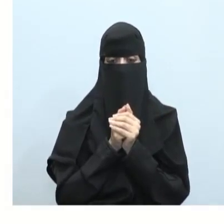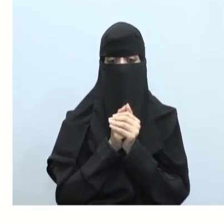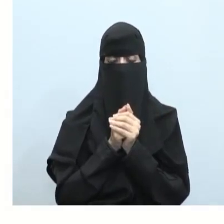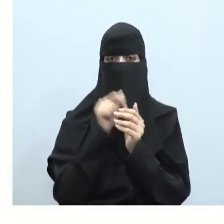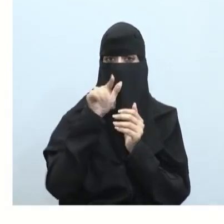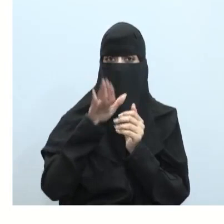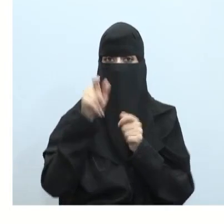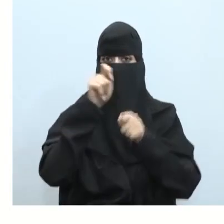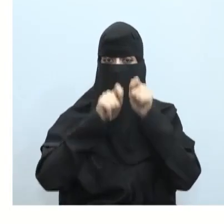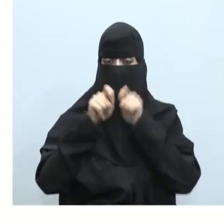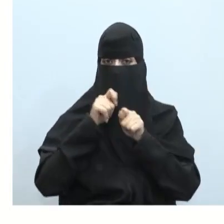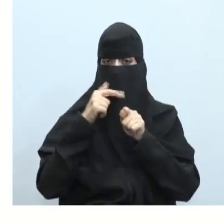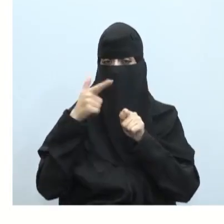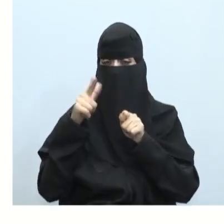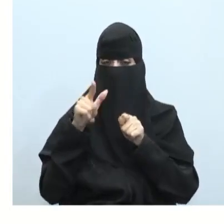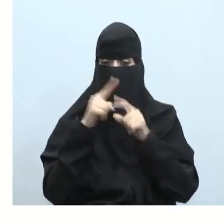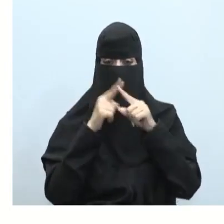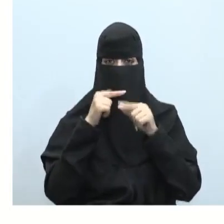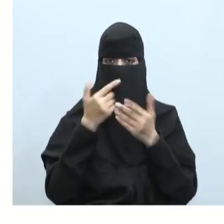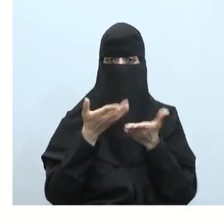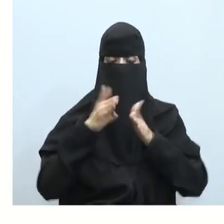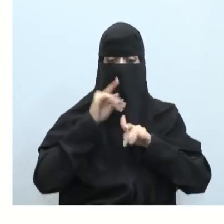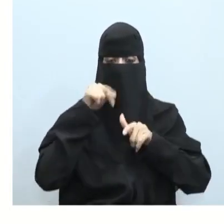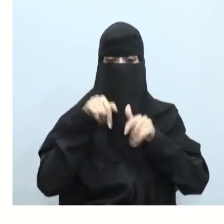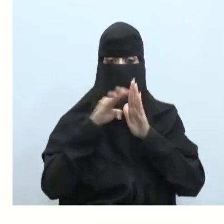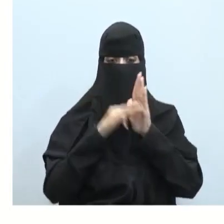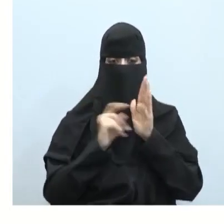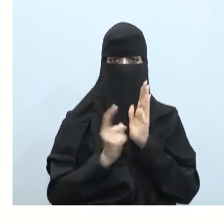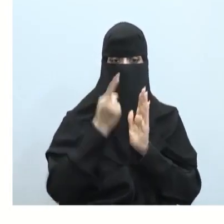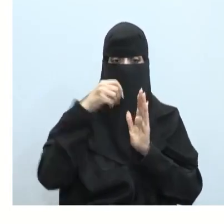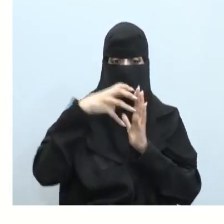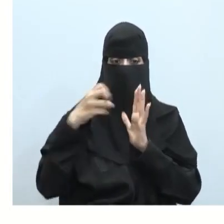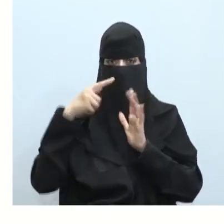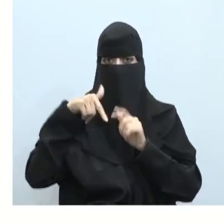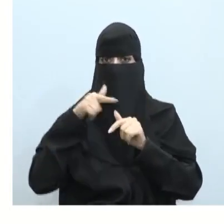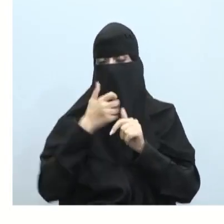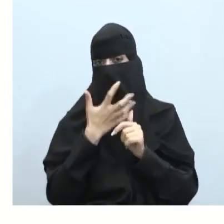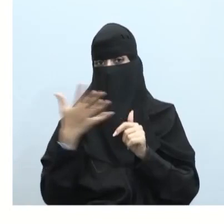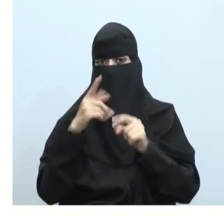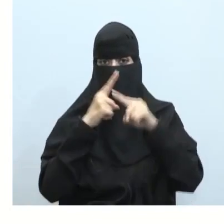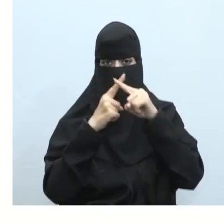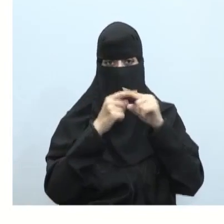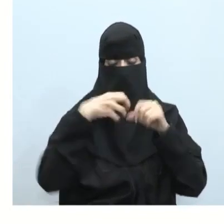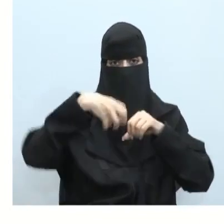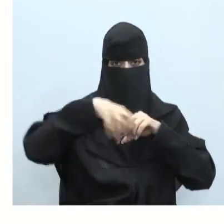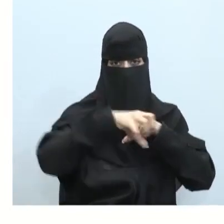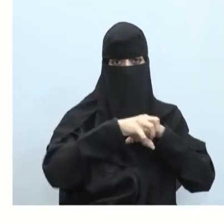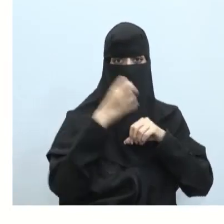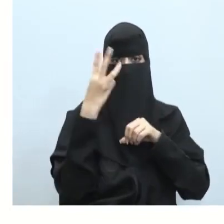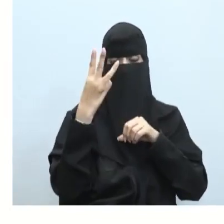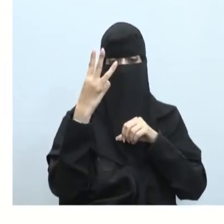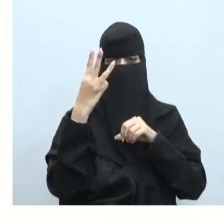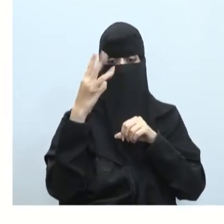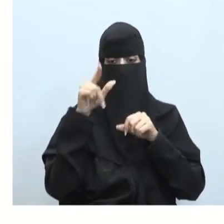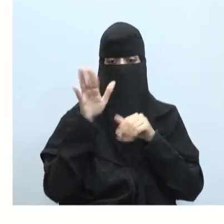في عمليه تصحيح الاخطاء ايضا غالبا ما يحتوي البرنامج المصدر في نسخته الاولى على العديد من الاخطاء وتنقسم هذه الاخطاء الى ثلاث انواع من